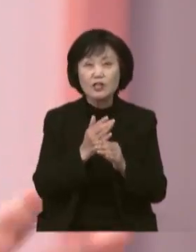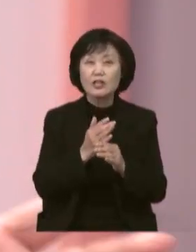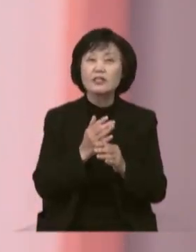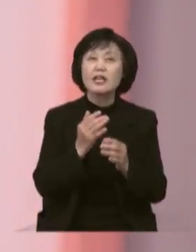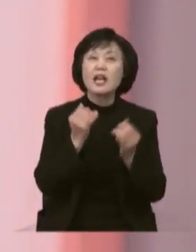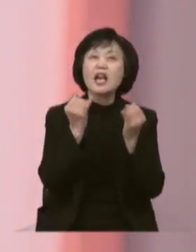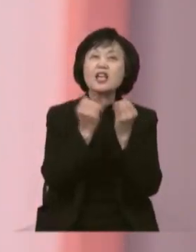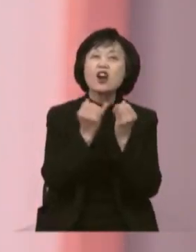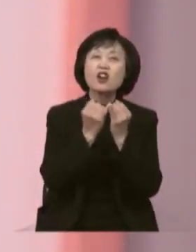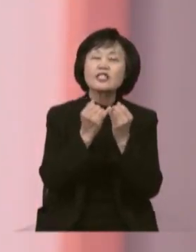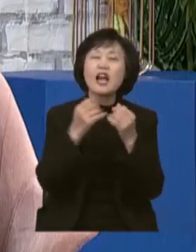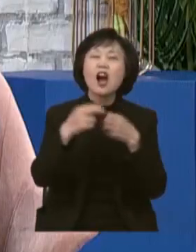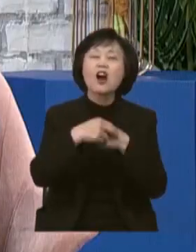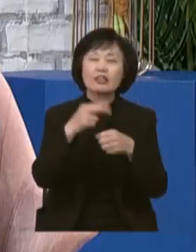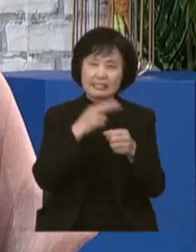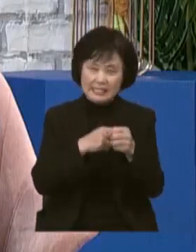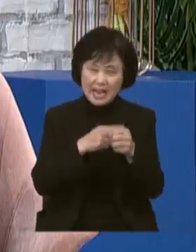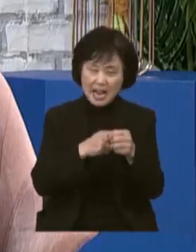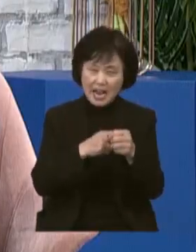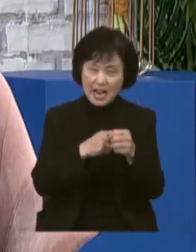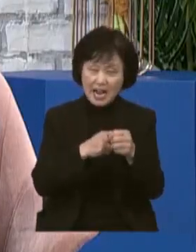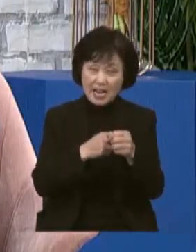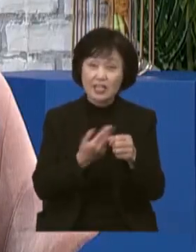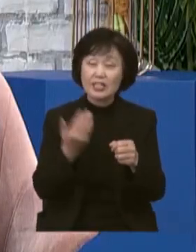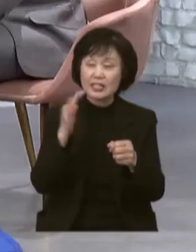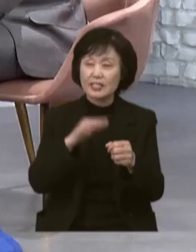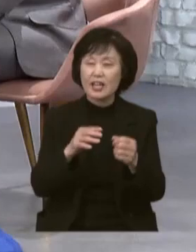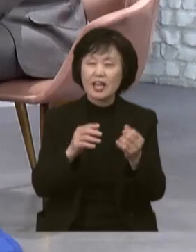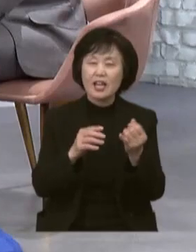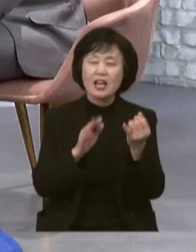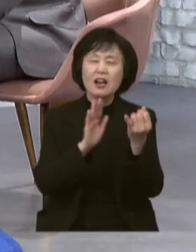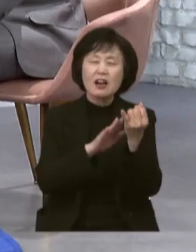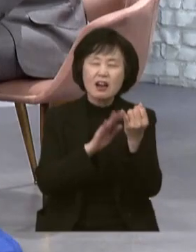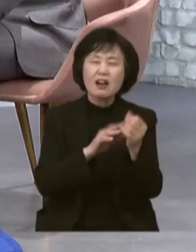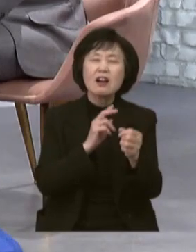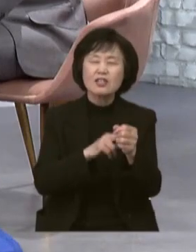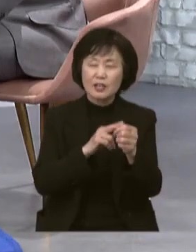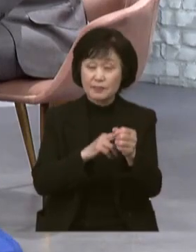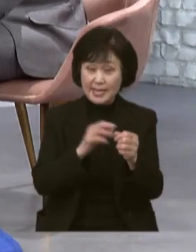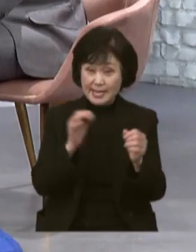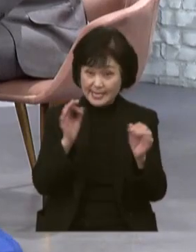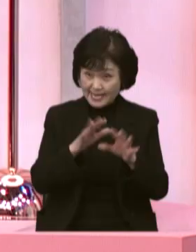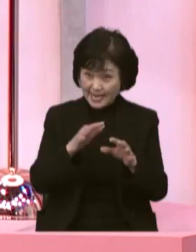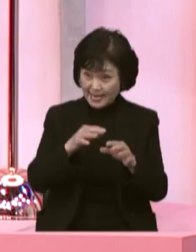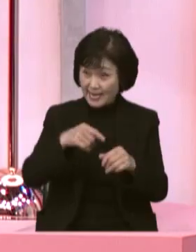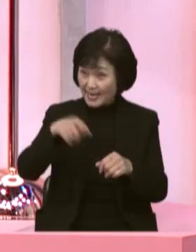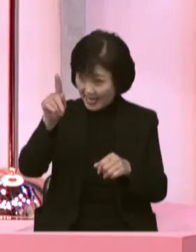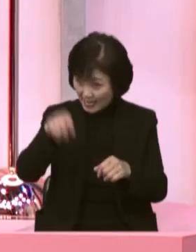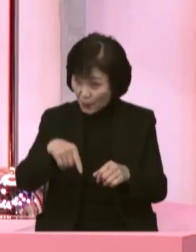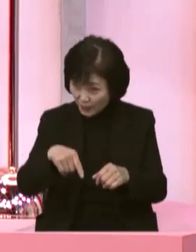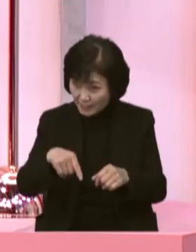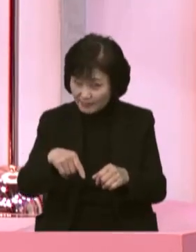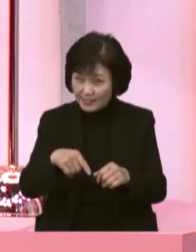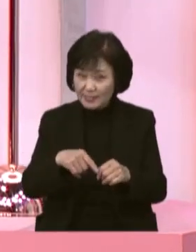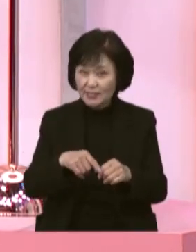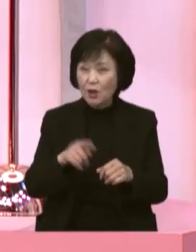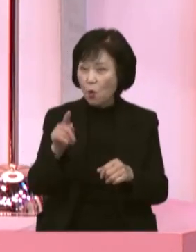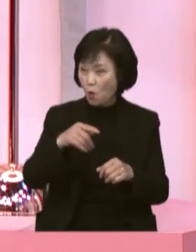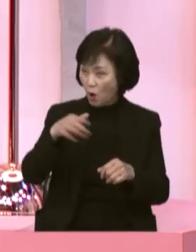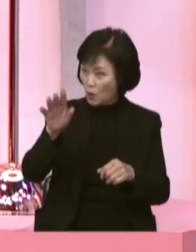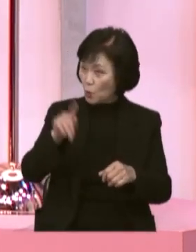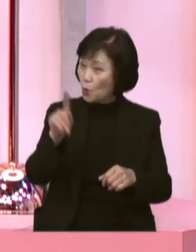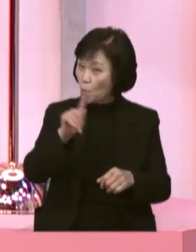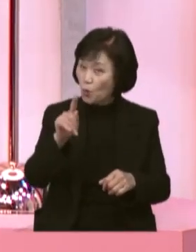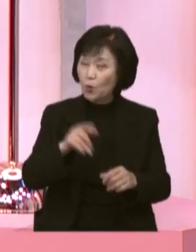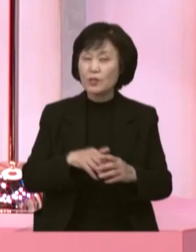그러고 기도원에 갔어요. 아 기도원으로 가셨어요? 갔어요. 기도했어요. 하나님 나를 여기서